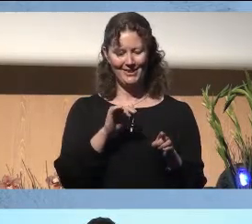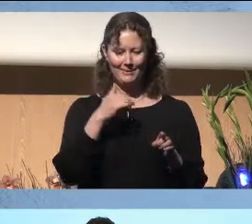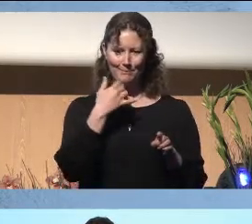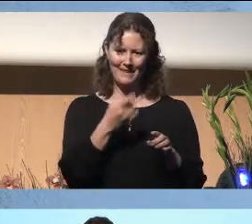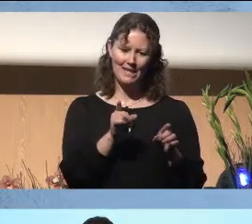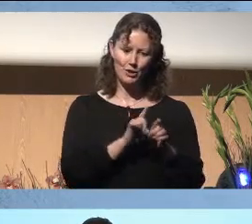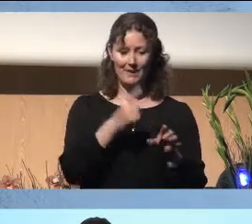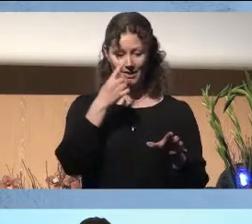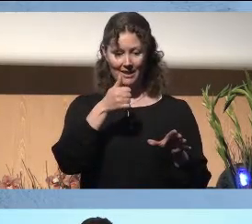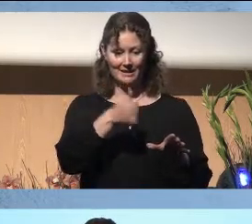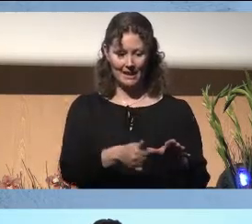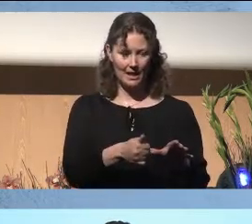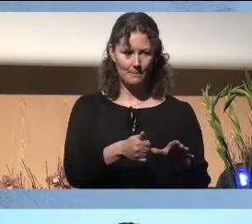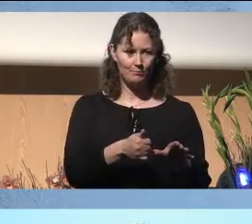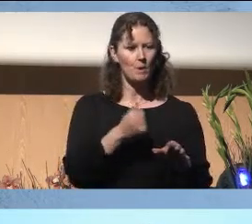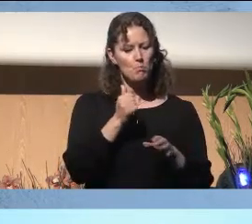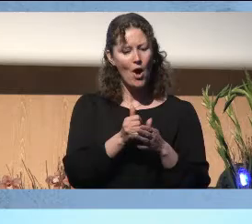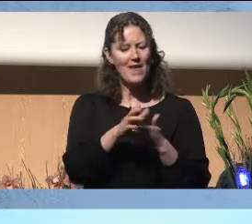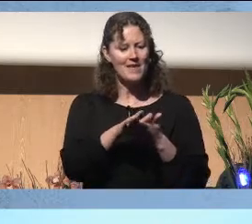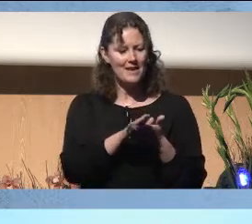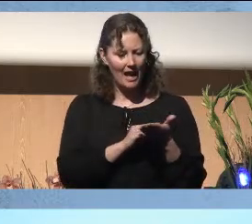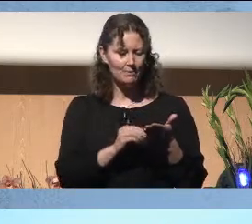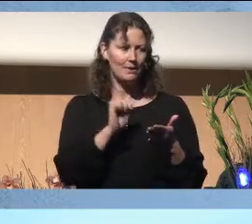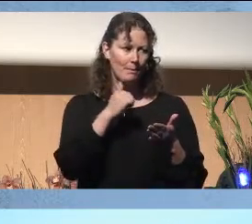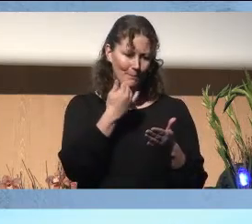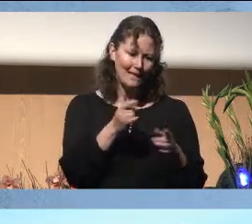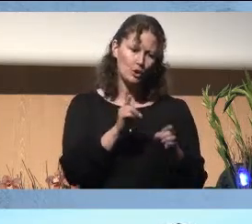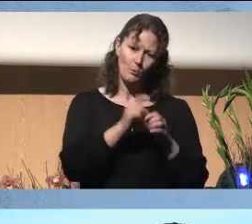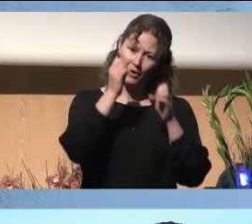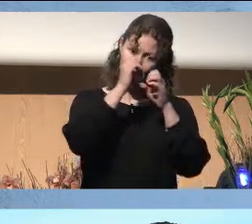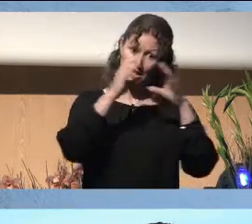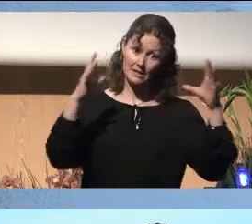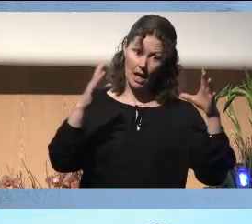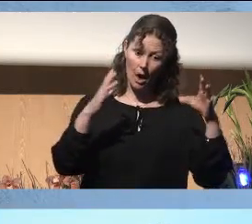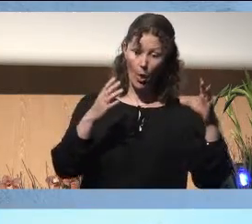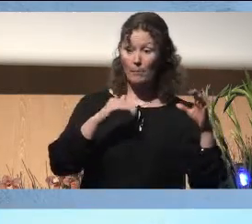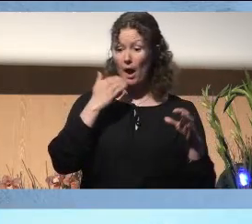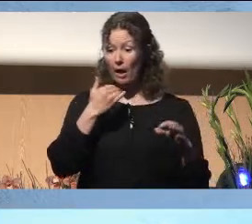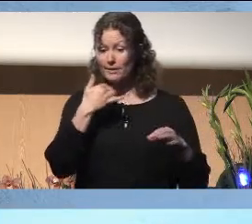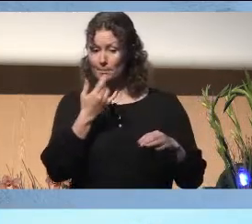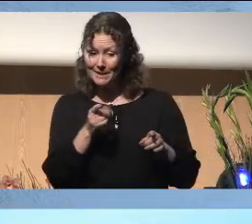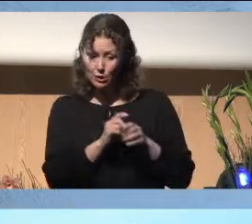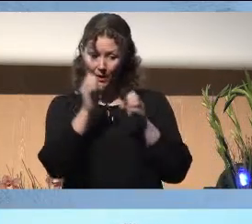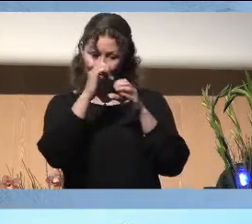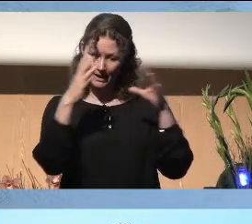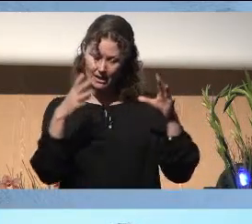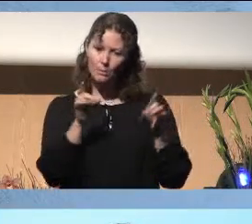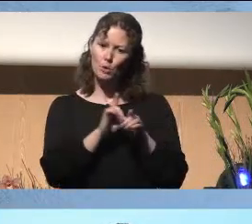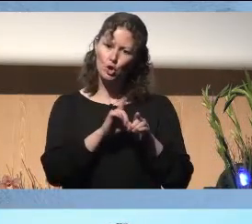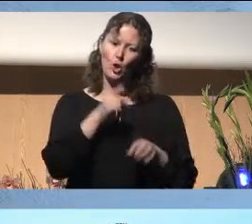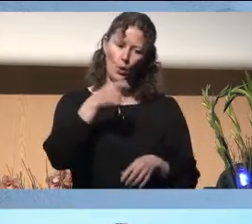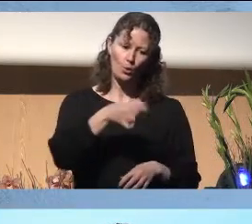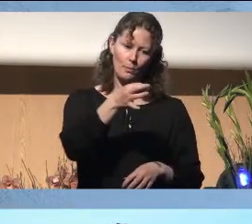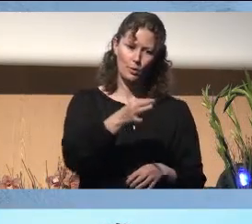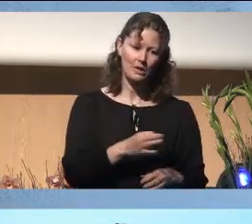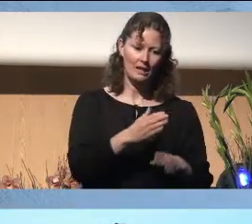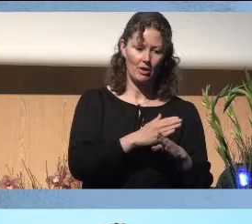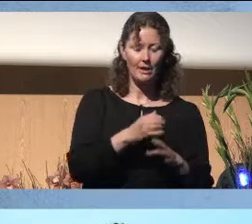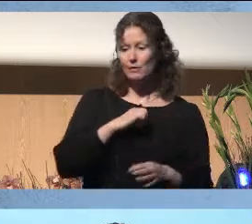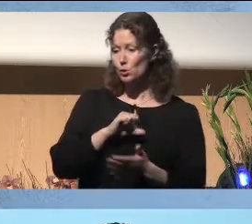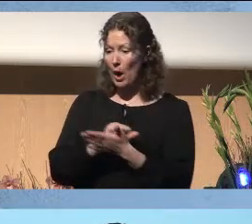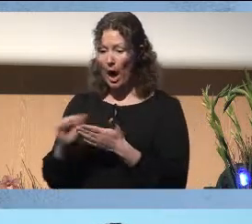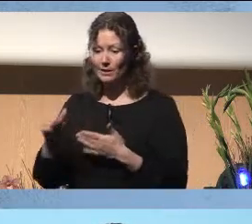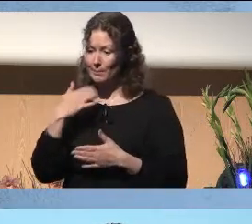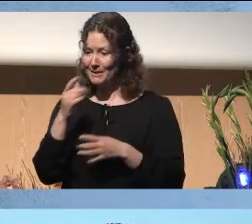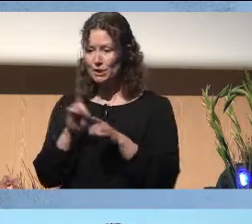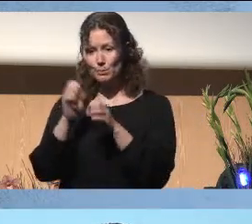det? Förmågan att det blir som man har tänkt sig. Om det alltid blir som man har tänkt sig så har man 100% kvalitet. Blir det aldrig som man har tänkt sig